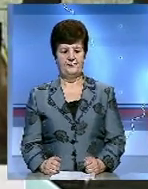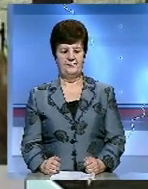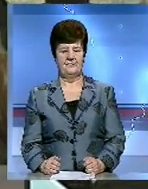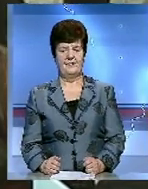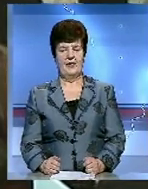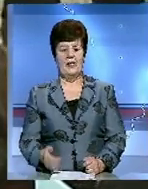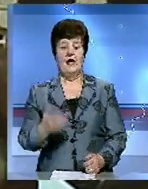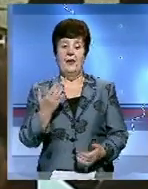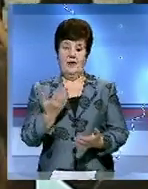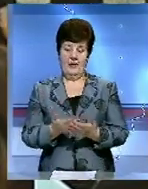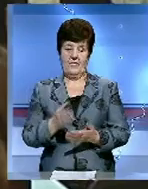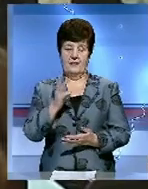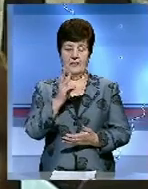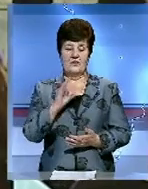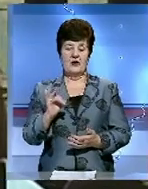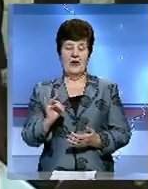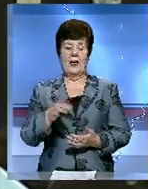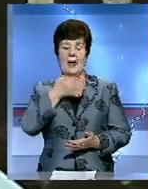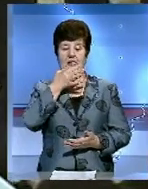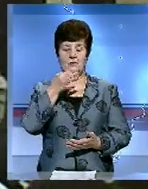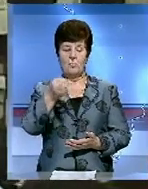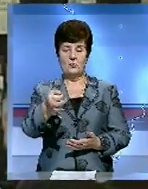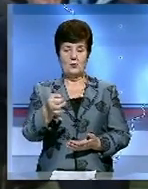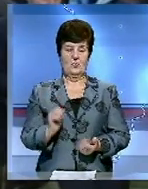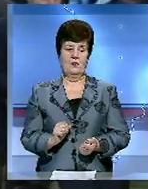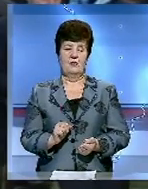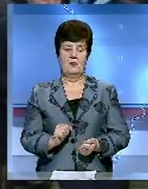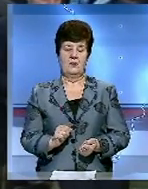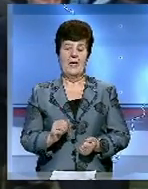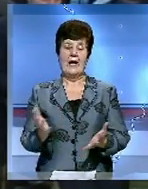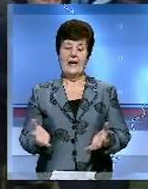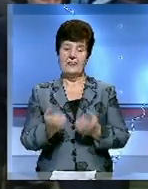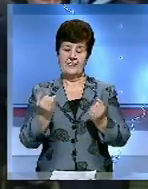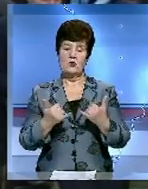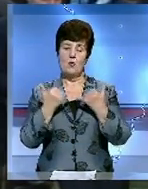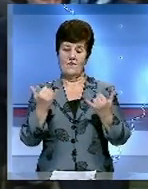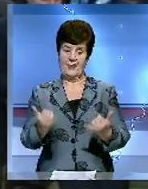Iată și răspunsul găsit și oferit de